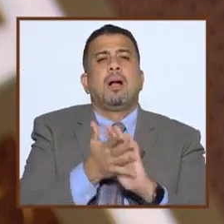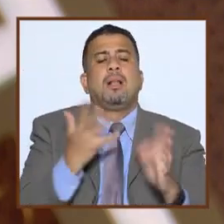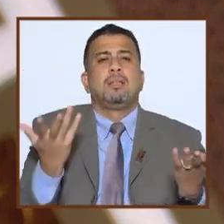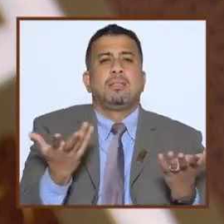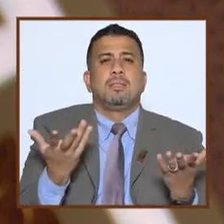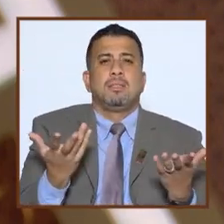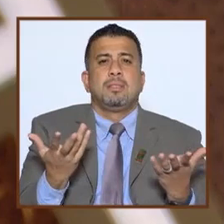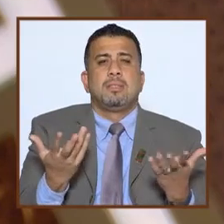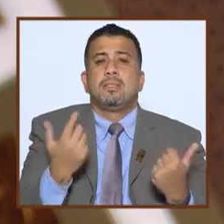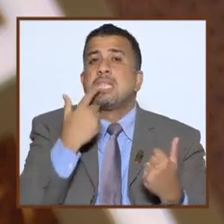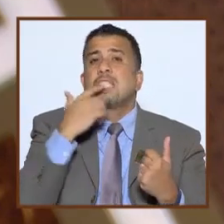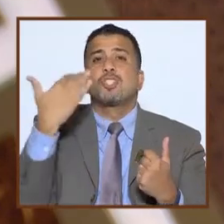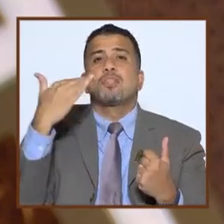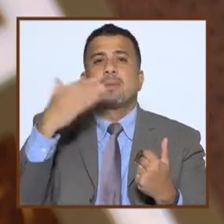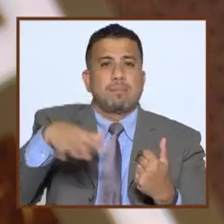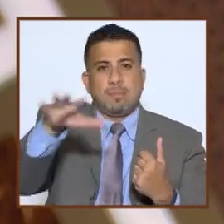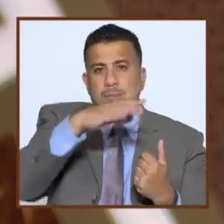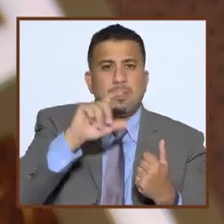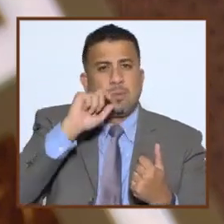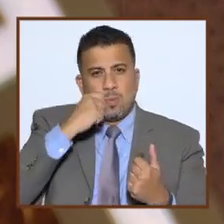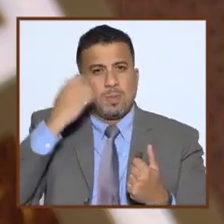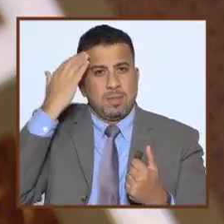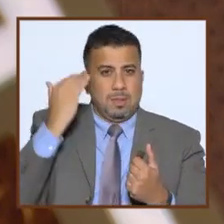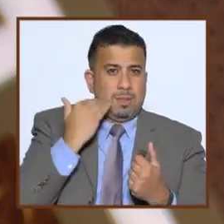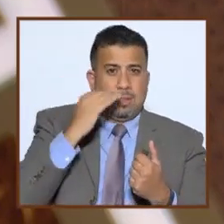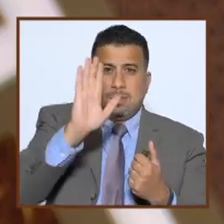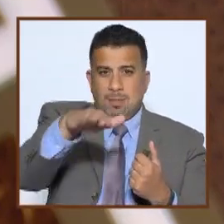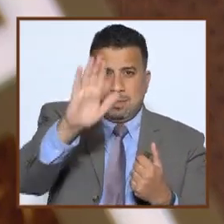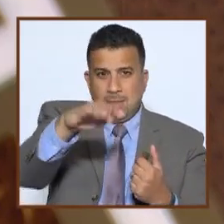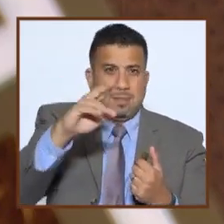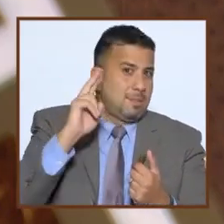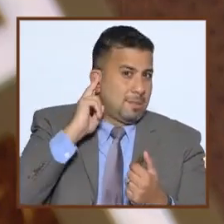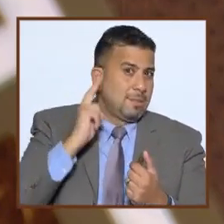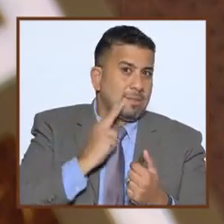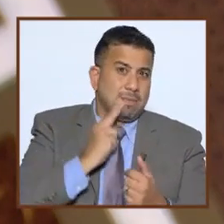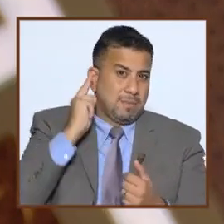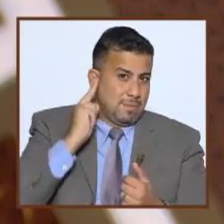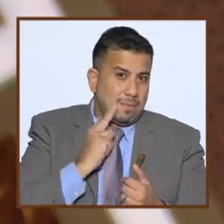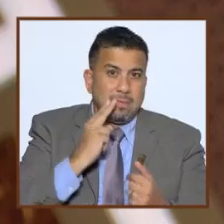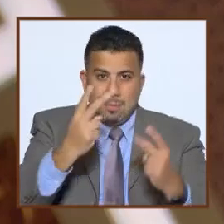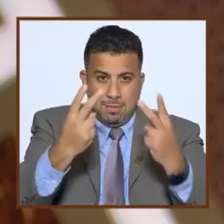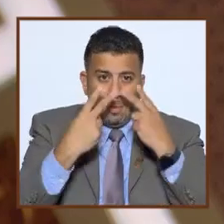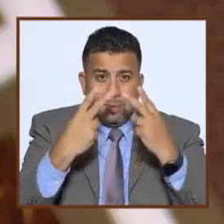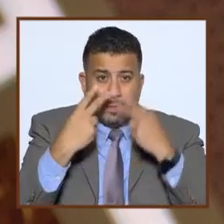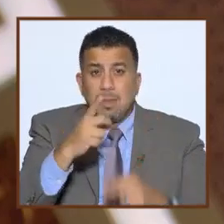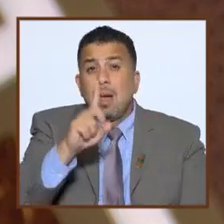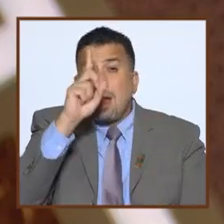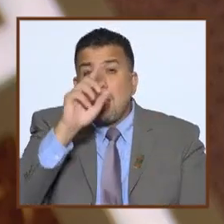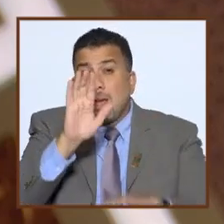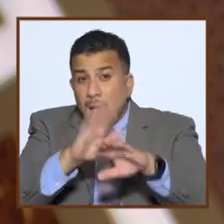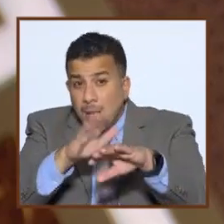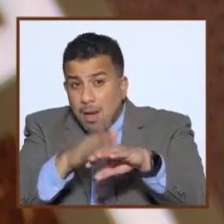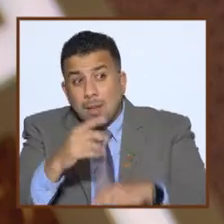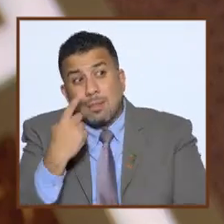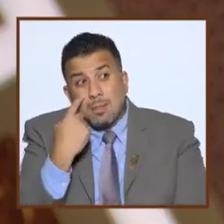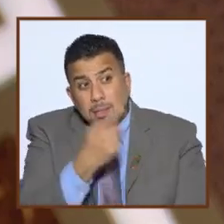الله متعجب من الشباب من الجنسين يعني يشوفون ايات امامهم ودروس وعبر ورسائل من الله ومع ذلك